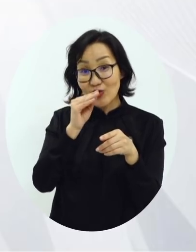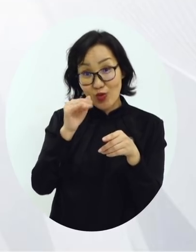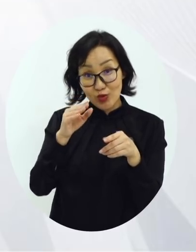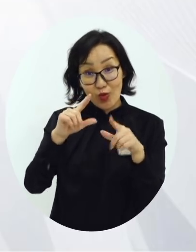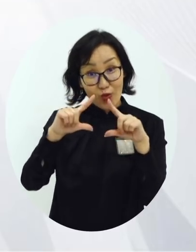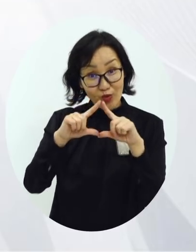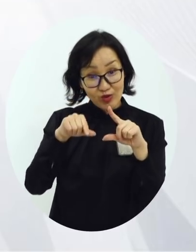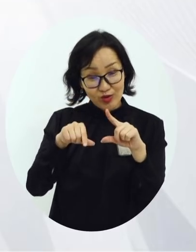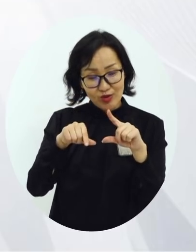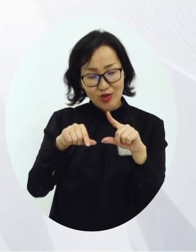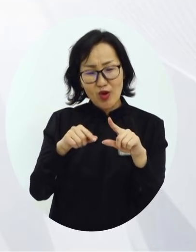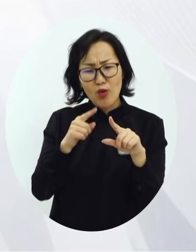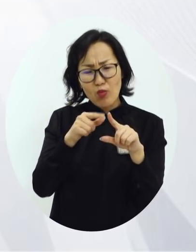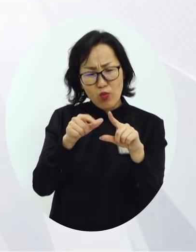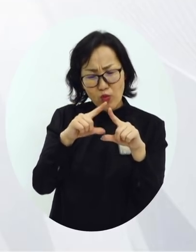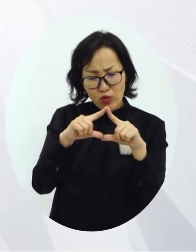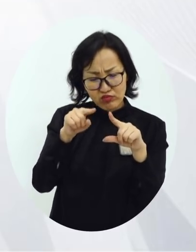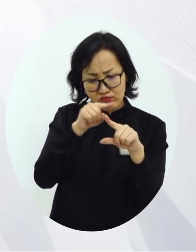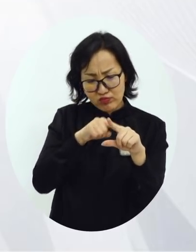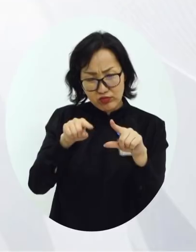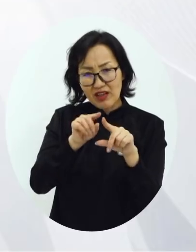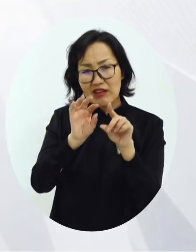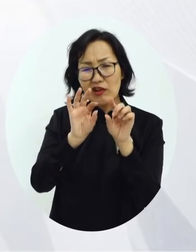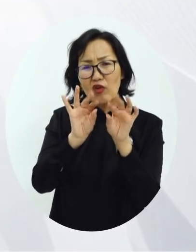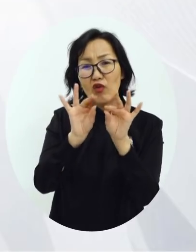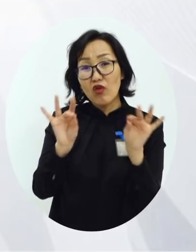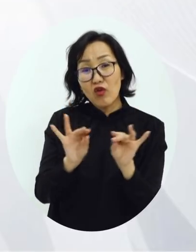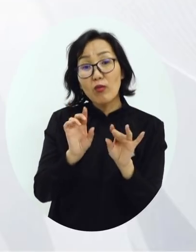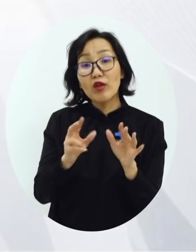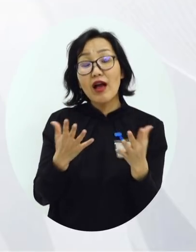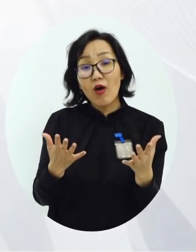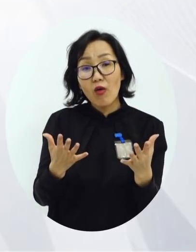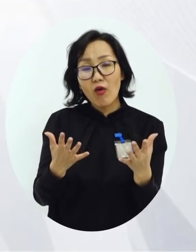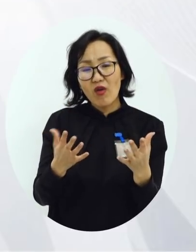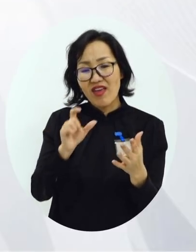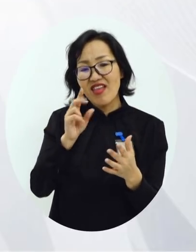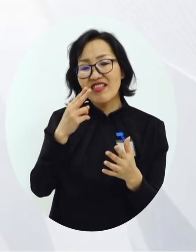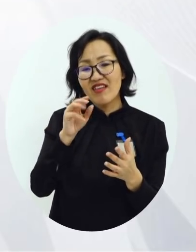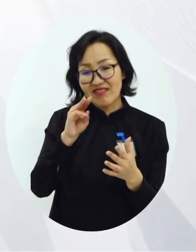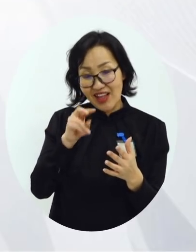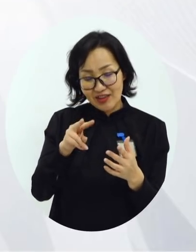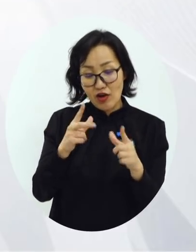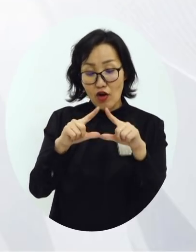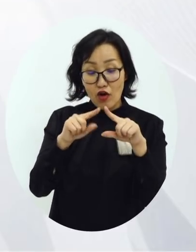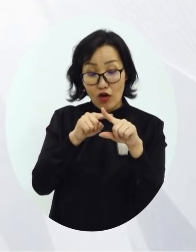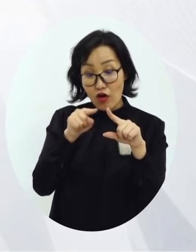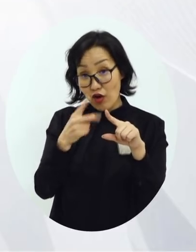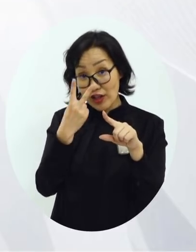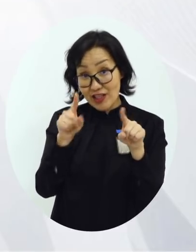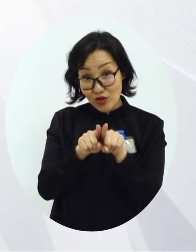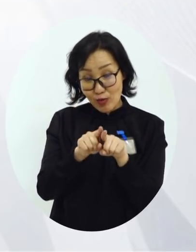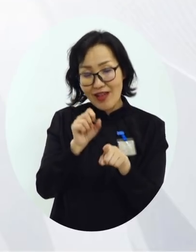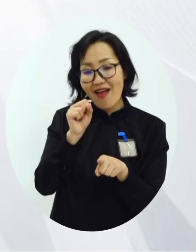тэгвэл гурвалжны бүх тал нь ялгаатай байвал элдв талт. Хоёр тал нь тэнцүү байвал